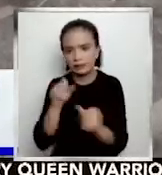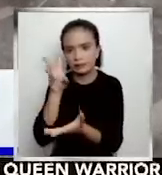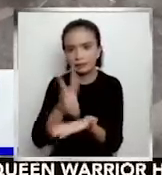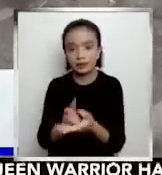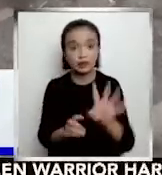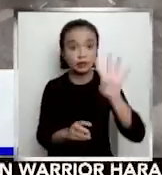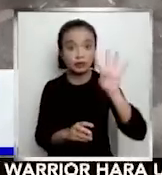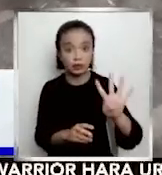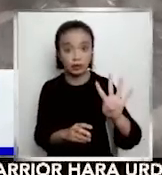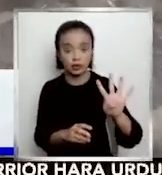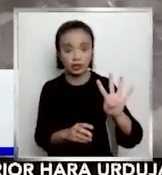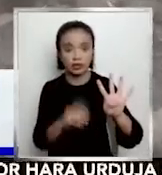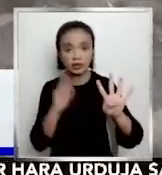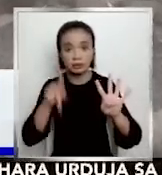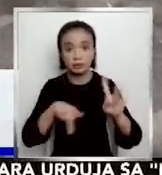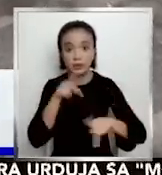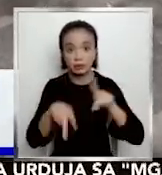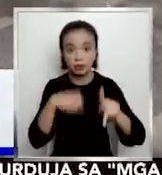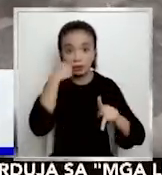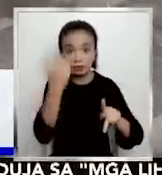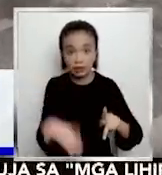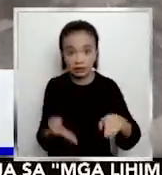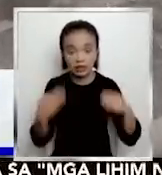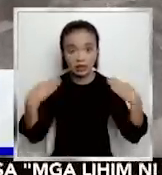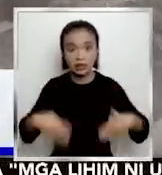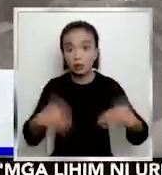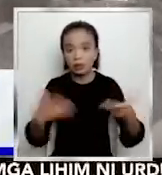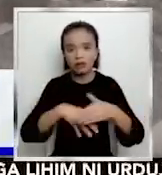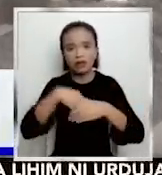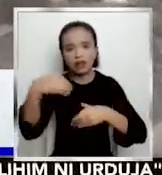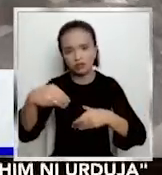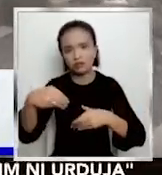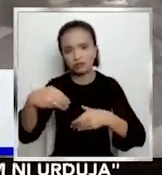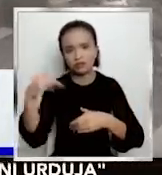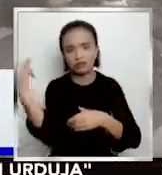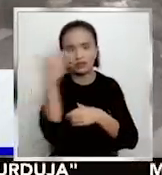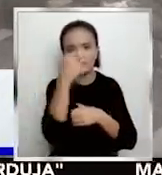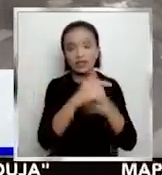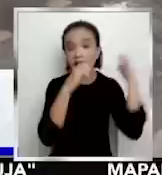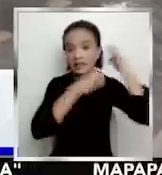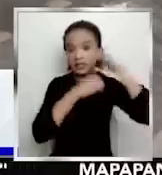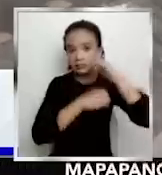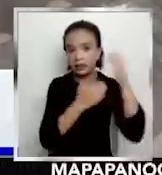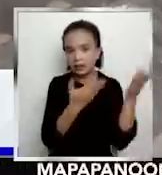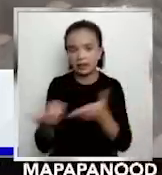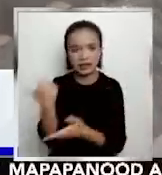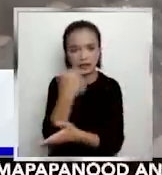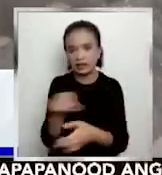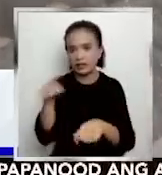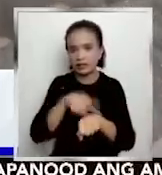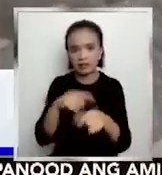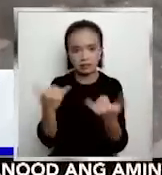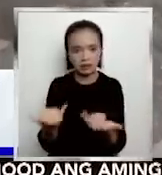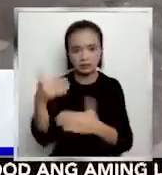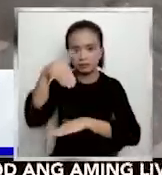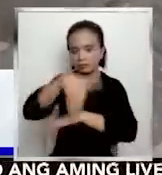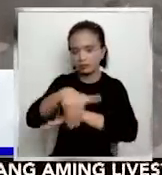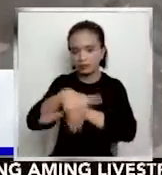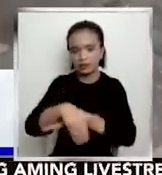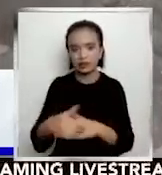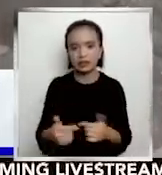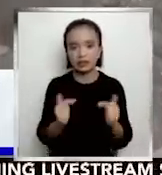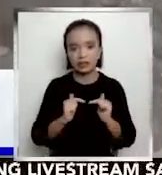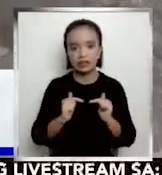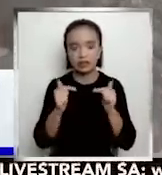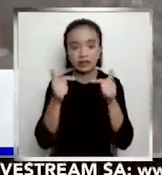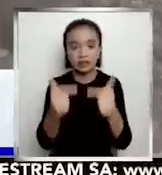sakay natagpuan sa labas ng eroplano at inaasahang maibaba anumang oras ngayong gabi. Ito-turn over sila sa SOCO para